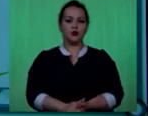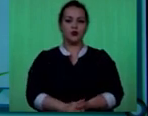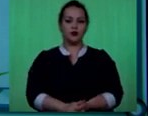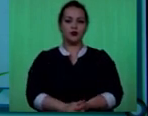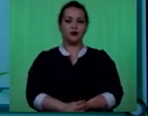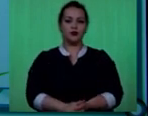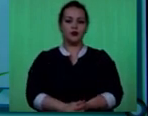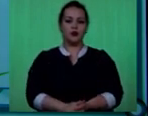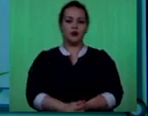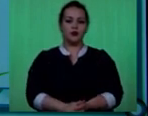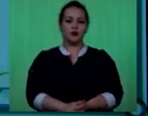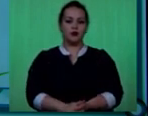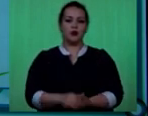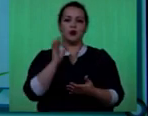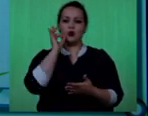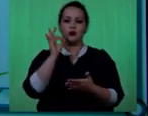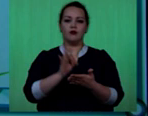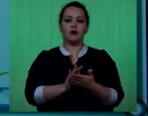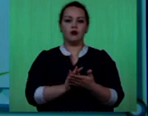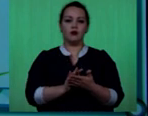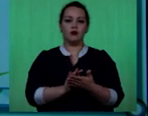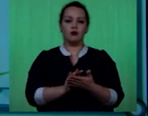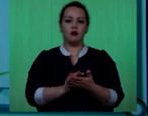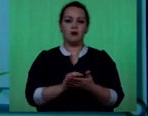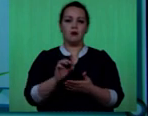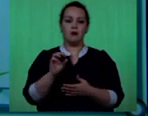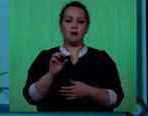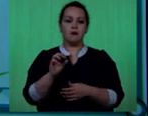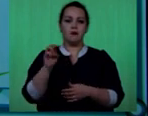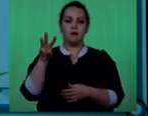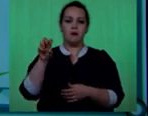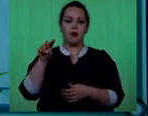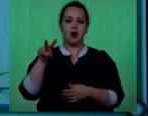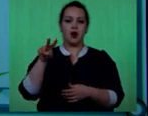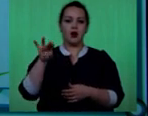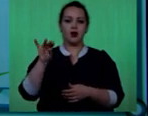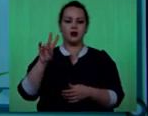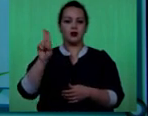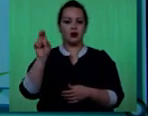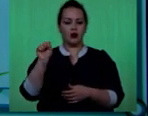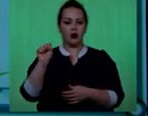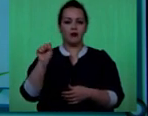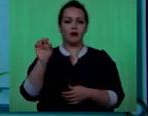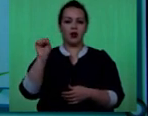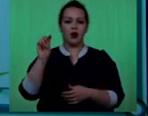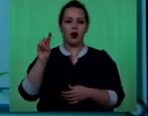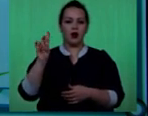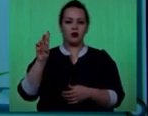слушаем варианты ответов а малинка б антоновка в дички